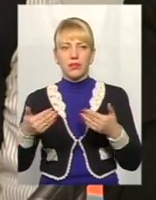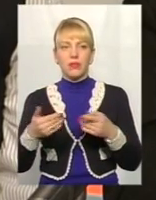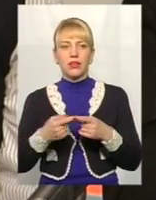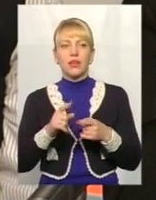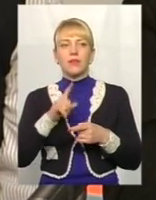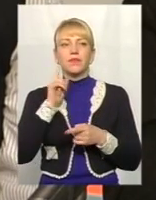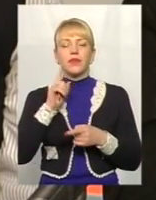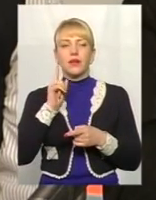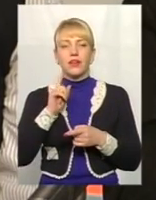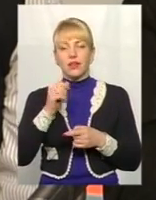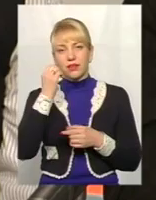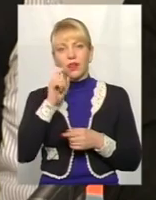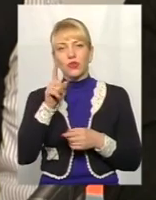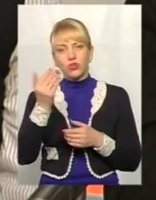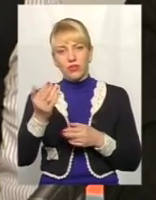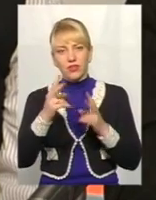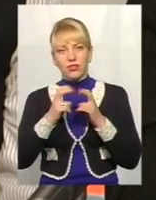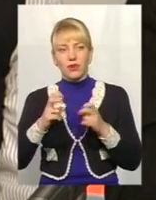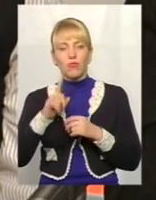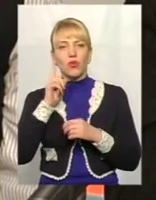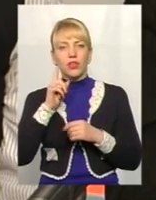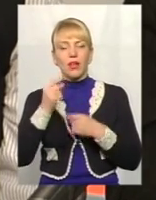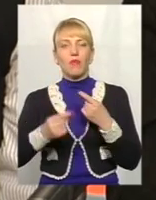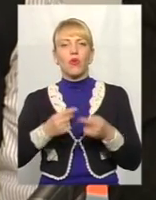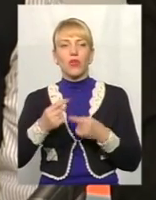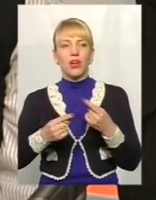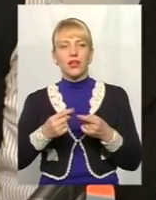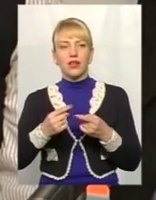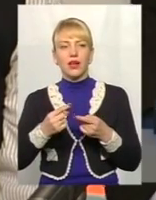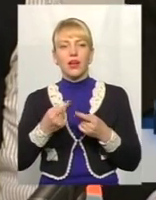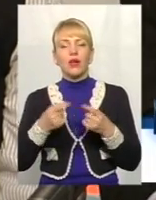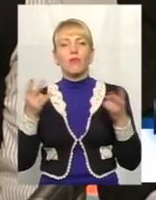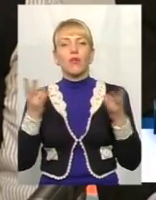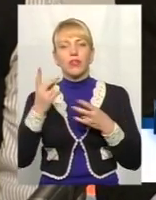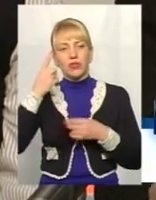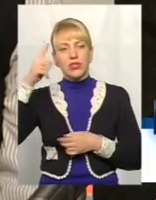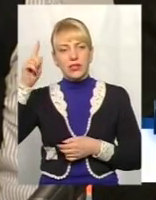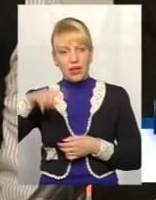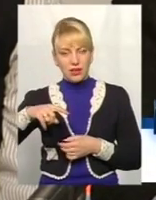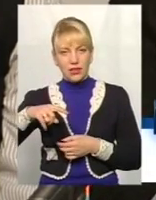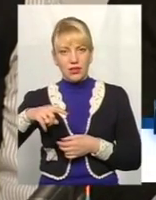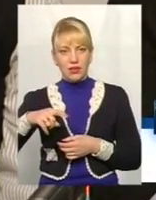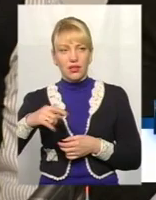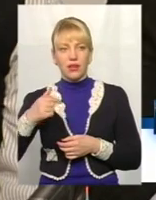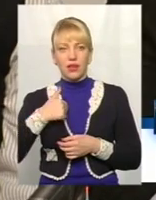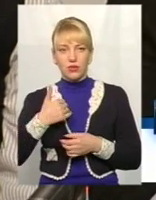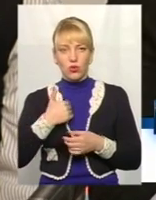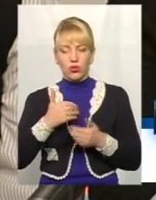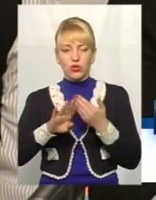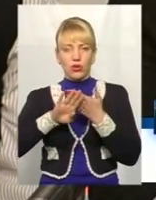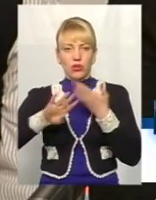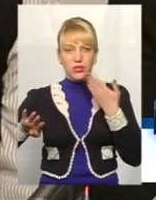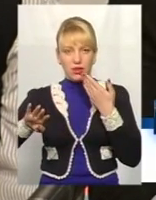Молоде покоління... Дякую вам, що ви їх досліджуєте. Молоде покоління повинно знати. Нас хочуть роз'єднати.